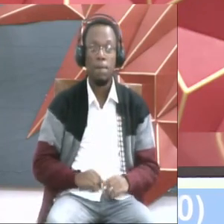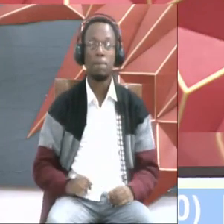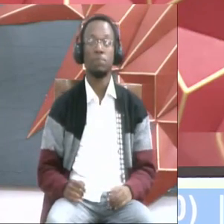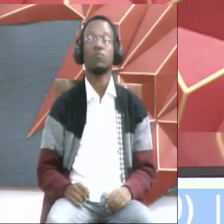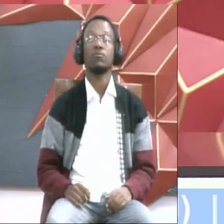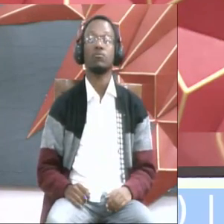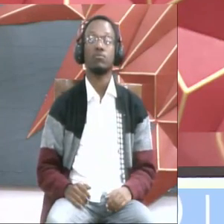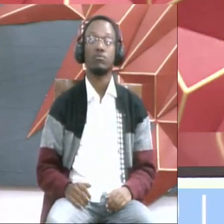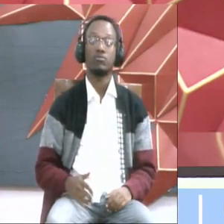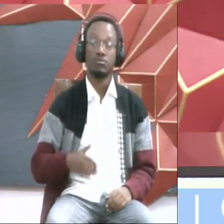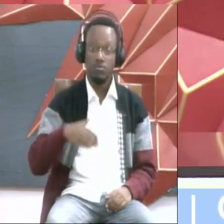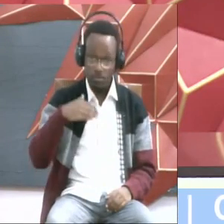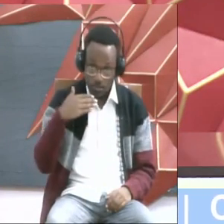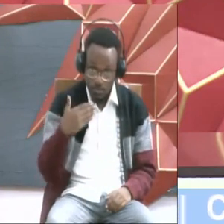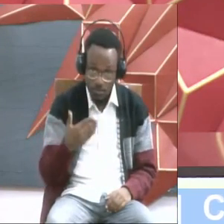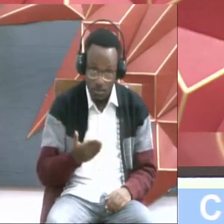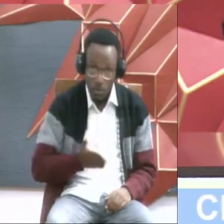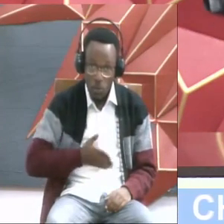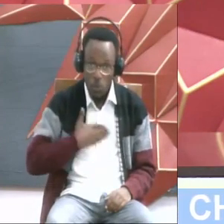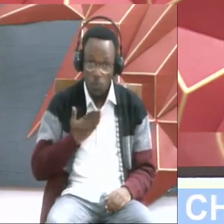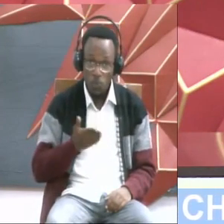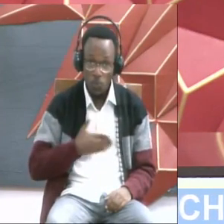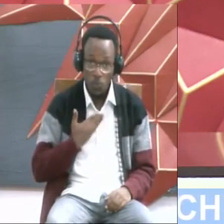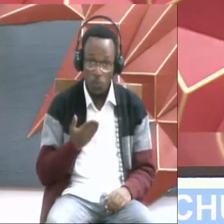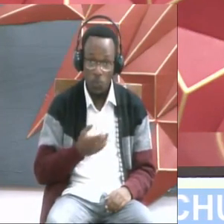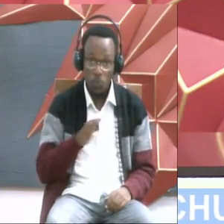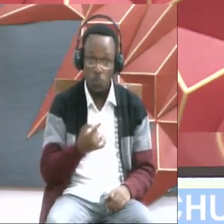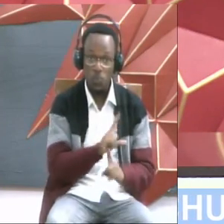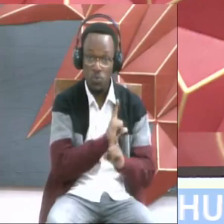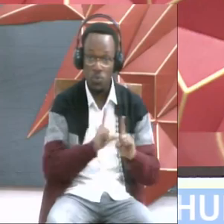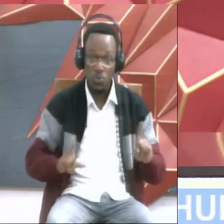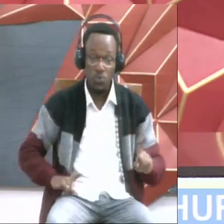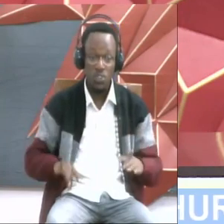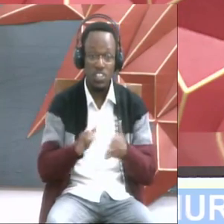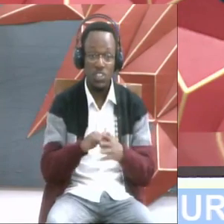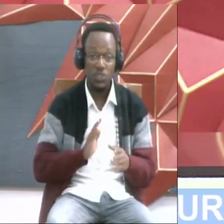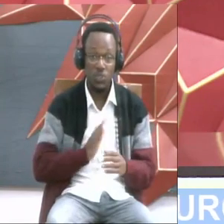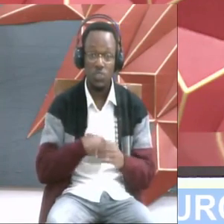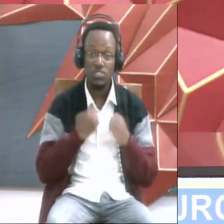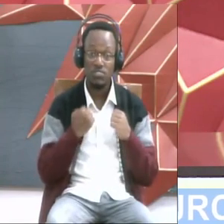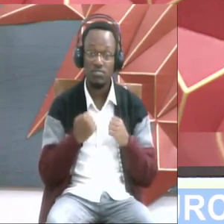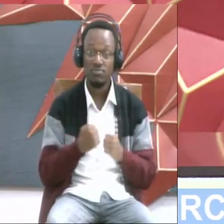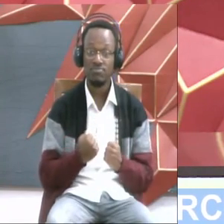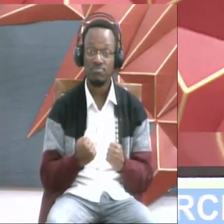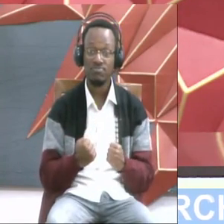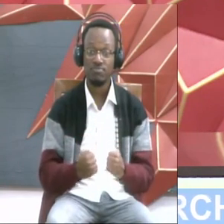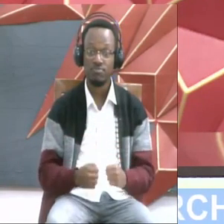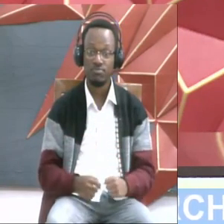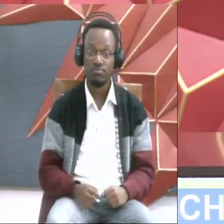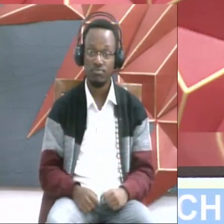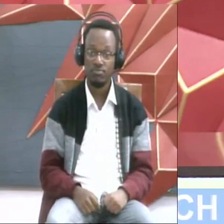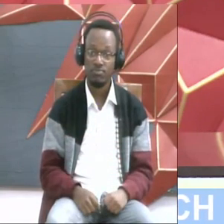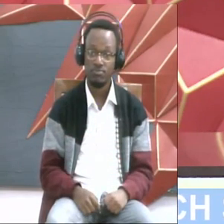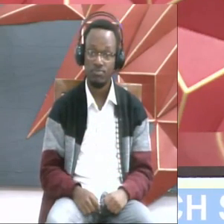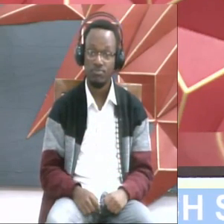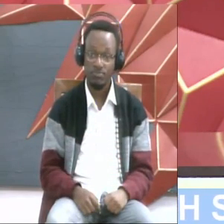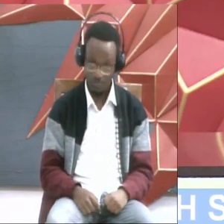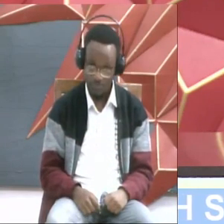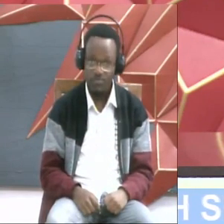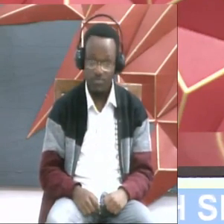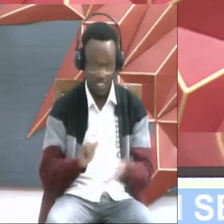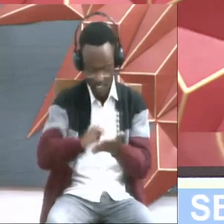umunezero umunezero w'uhoraho nizo nkomezi zacu amen niko